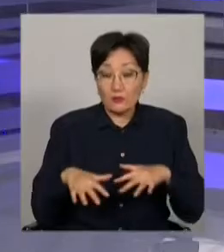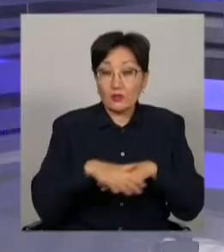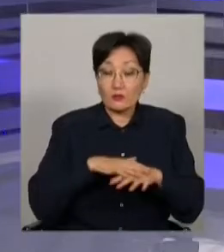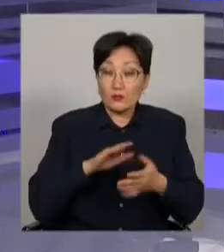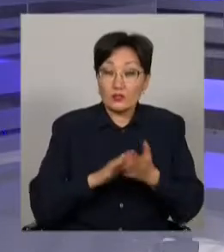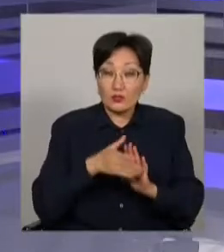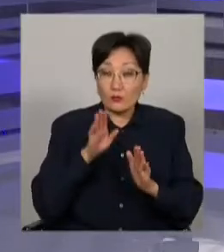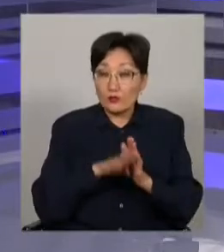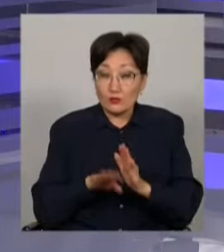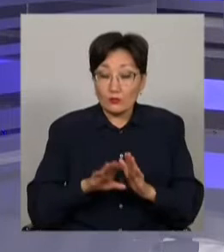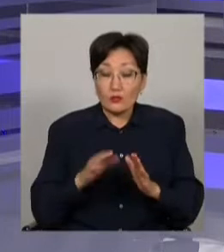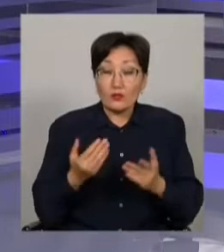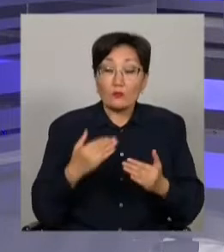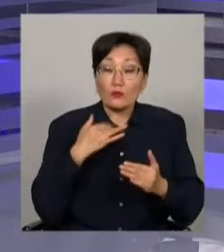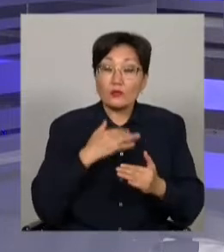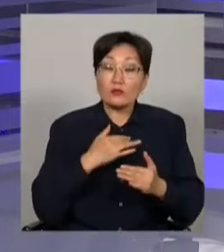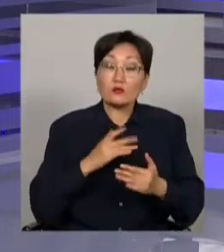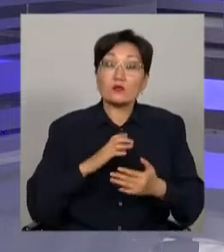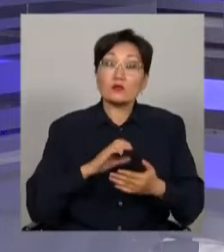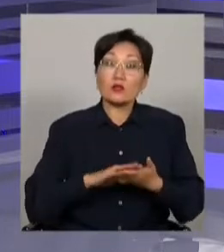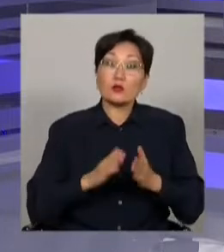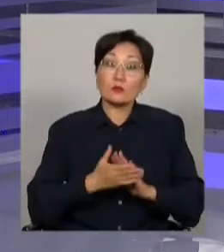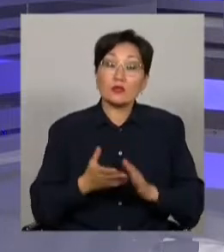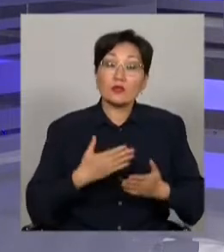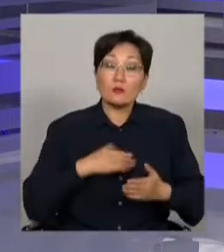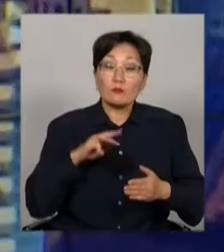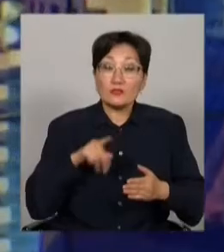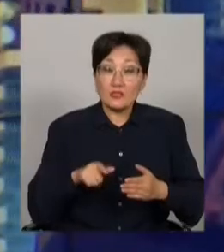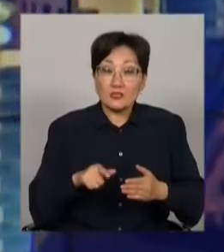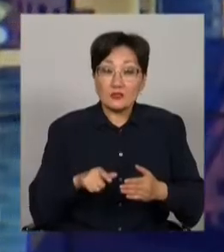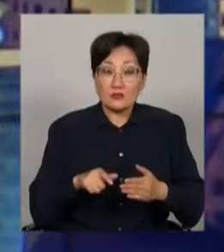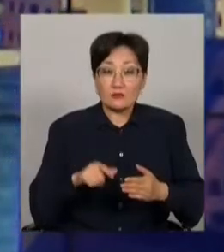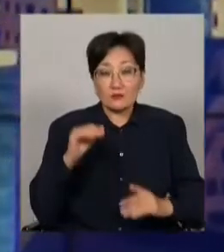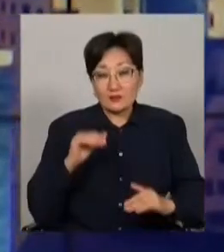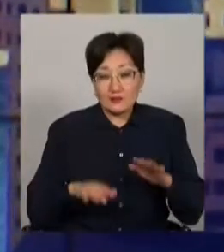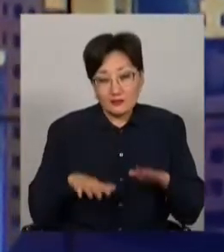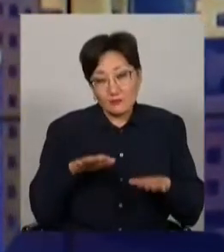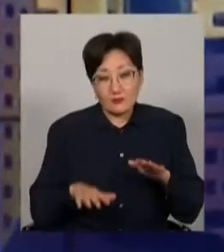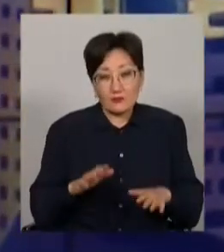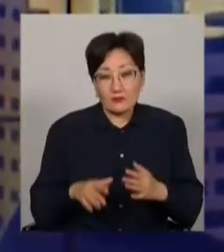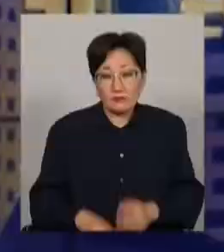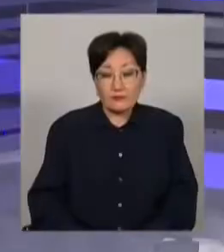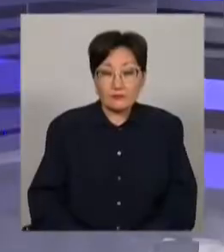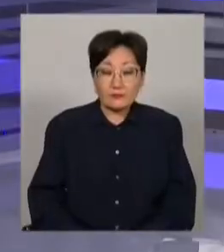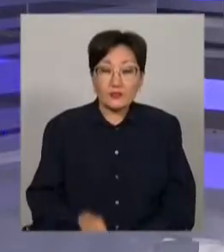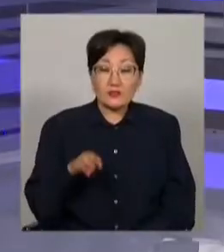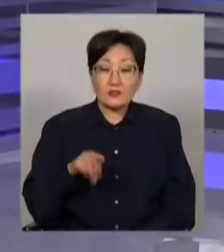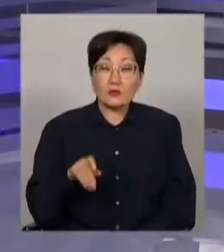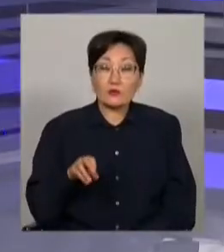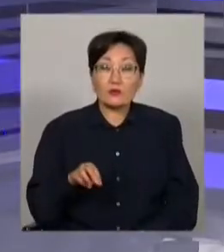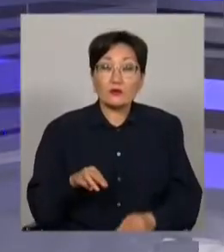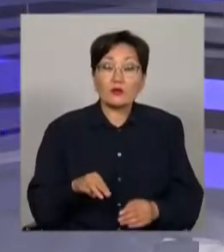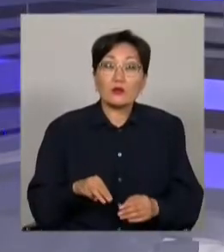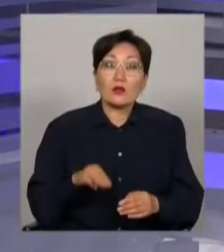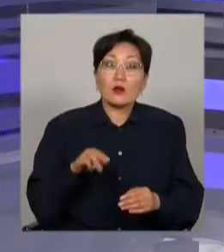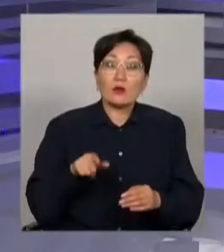нашарлап қалды деп. Бұл жақта көп жағдайда бұл біздің теңгемізге деген сенімсіздіктің белгісі. Теңге ол мыңға дейін барады